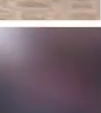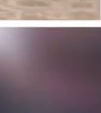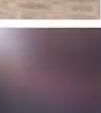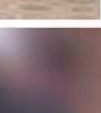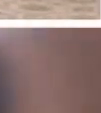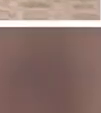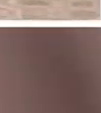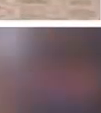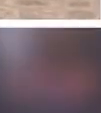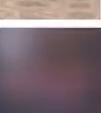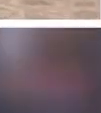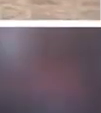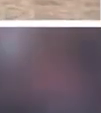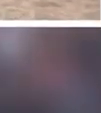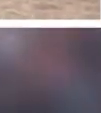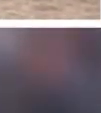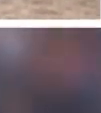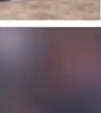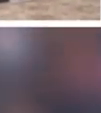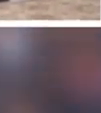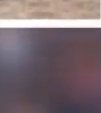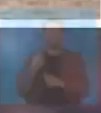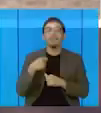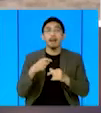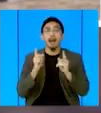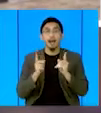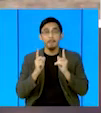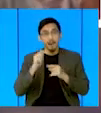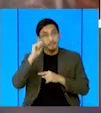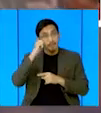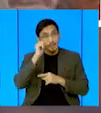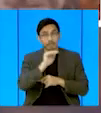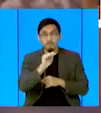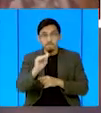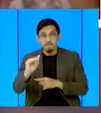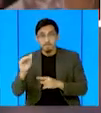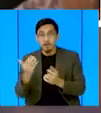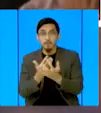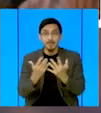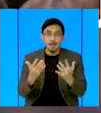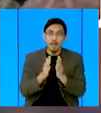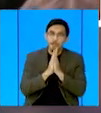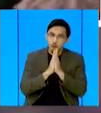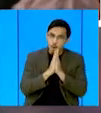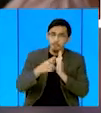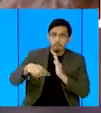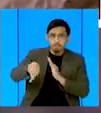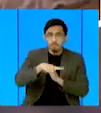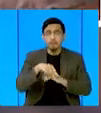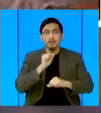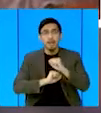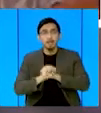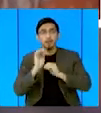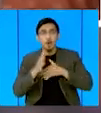esok hari. Kementerian Agama Republik Indonesia juga mengimbau agar masyarakat ini memandang perbedaan pelaksanaan Idul Adha